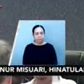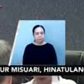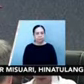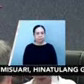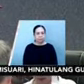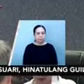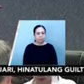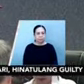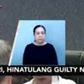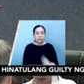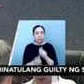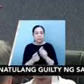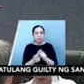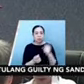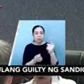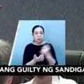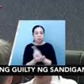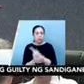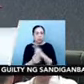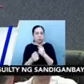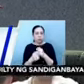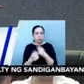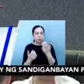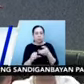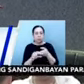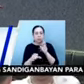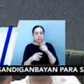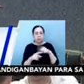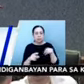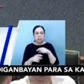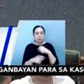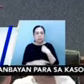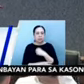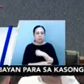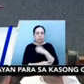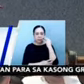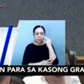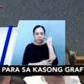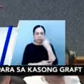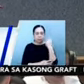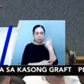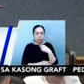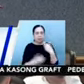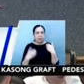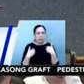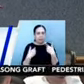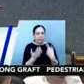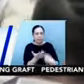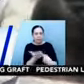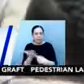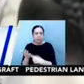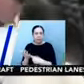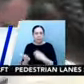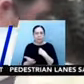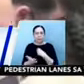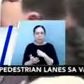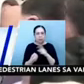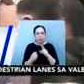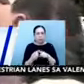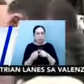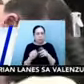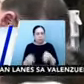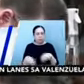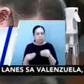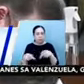Eksaktong isang linggo matapos mag-resign bilang Senate President si Senator Mig Subiri, nagkaroon ng diskusyon sa Senate session tungkol sa pagbibigay ng permiso